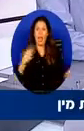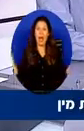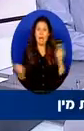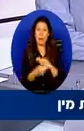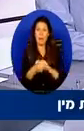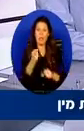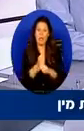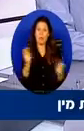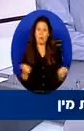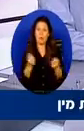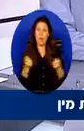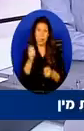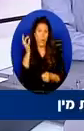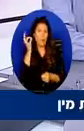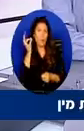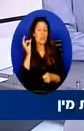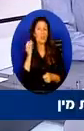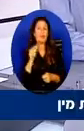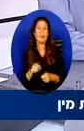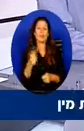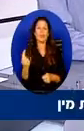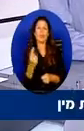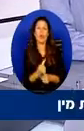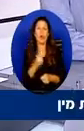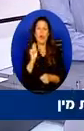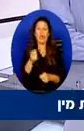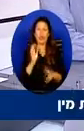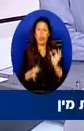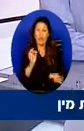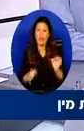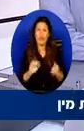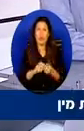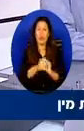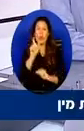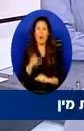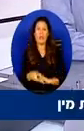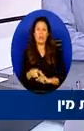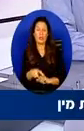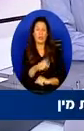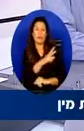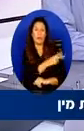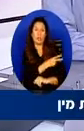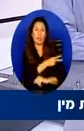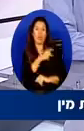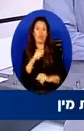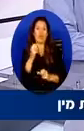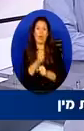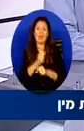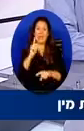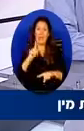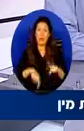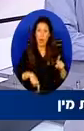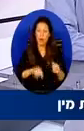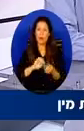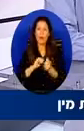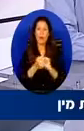שדולות הנשים, שכל שופט או איש משטרה שחוטא במשהו, חשוד במשהו